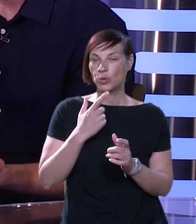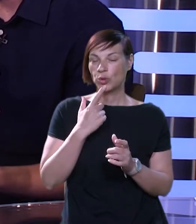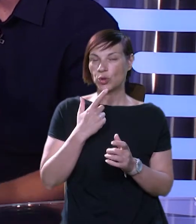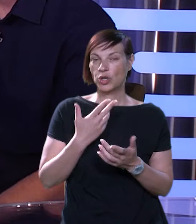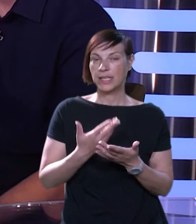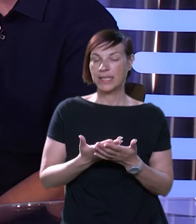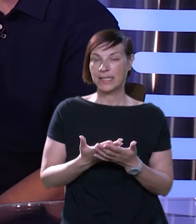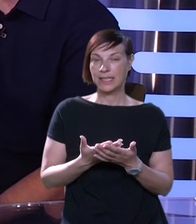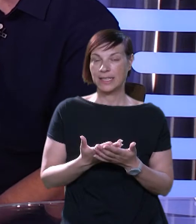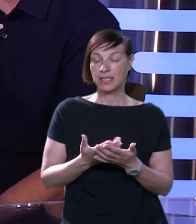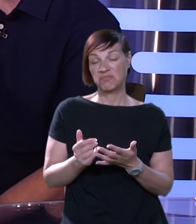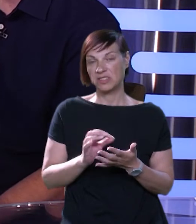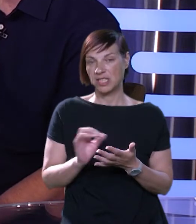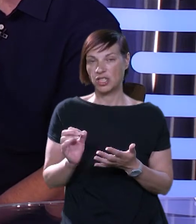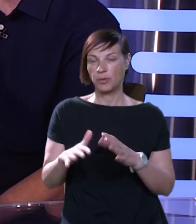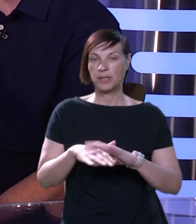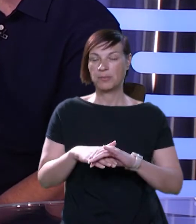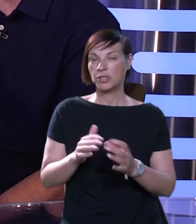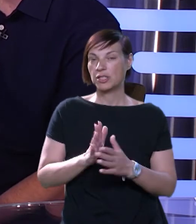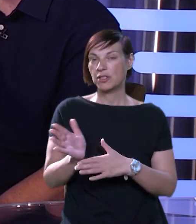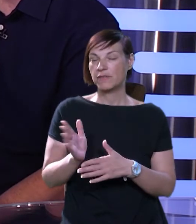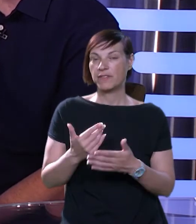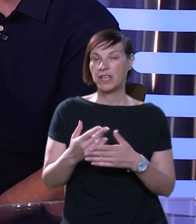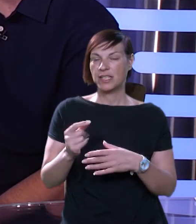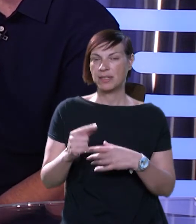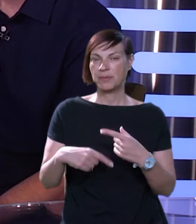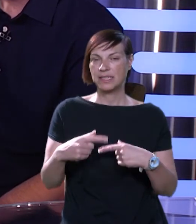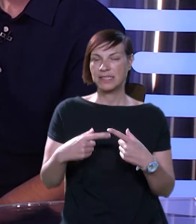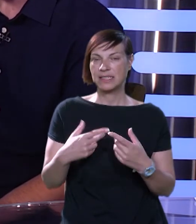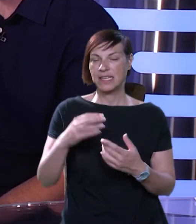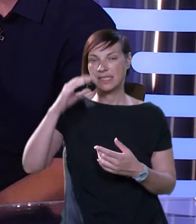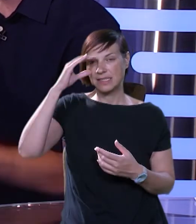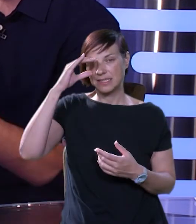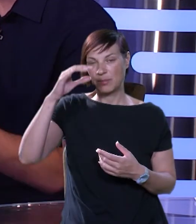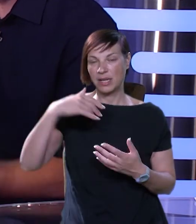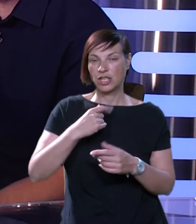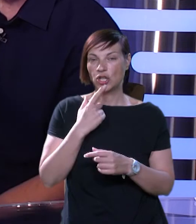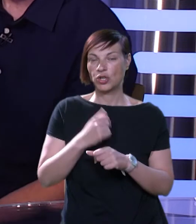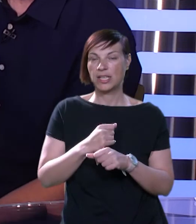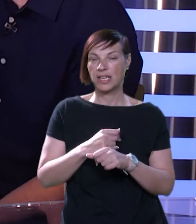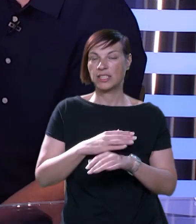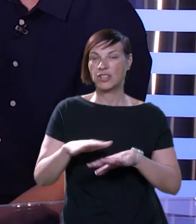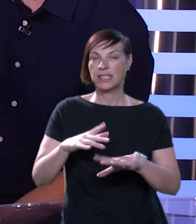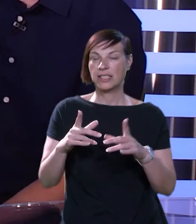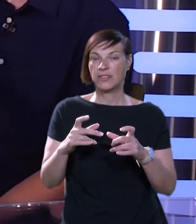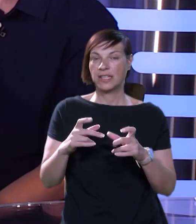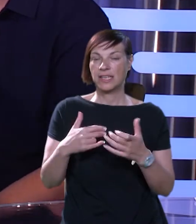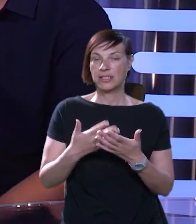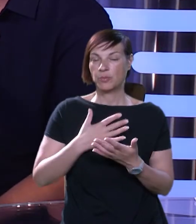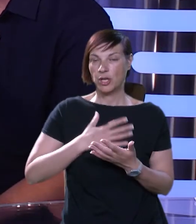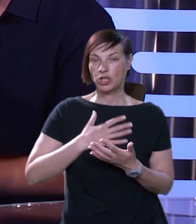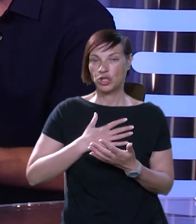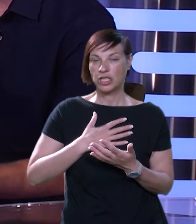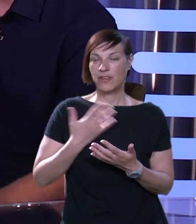je evo sa zbilja impresivnom karijerom van i neke serije sam gledao koje je on radio kao direktor fotografije, zbilja